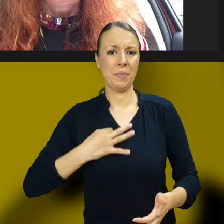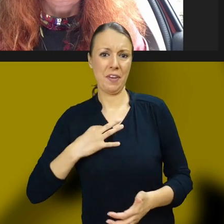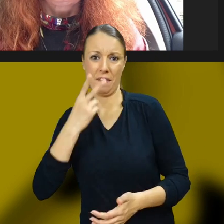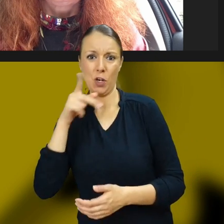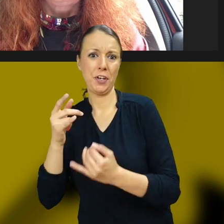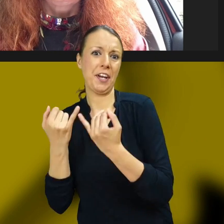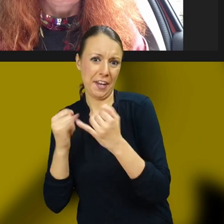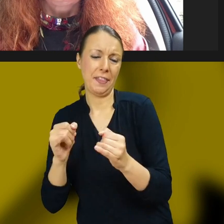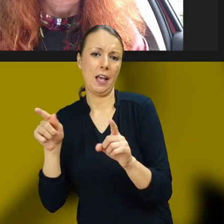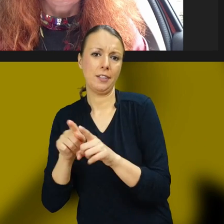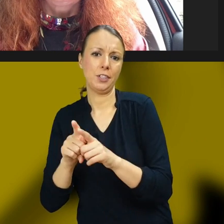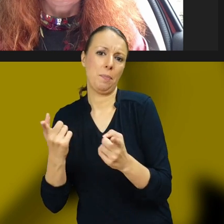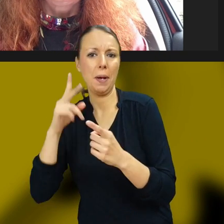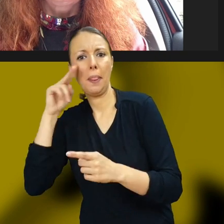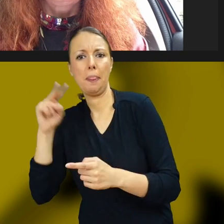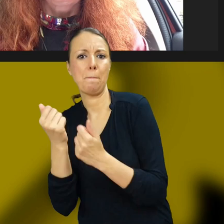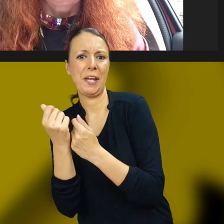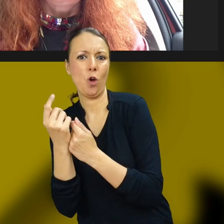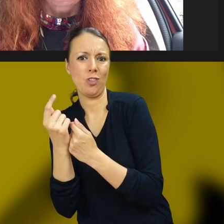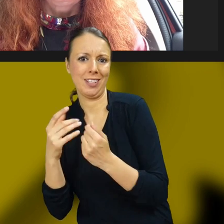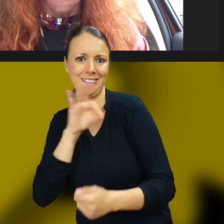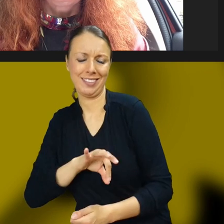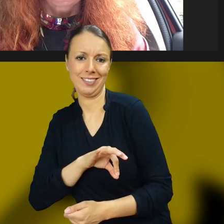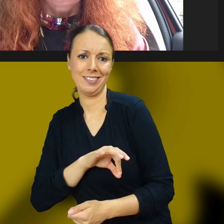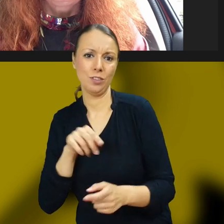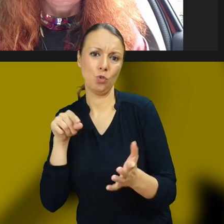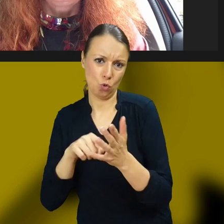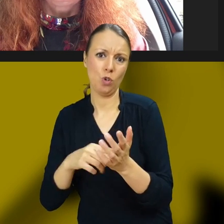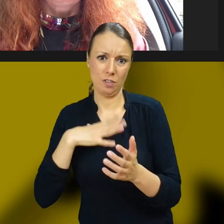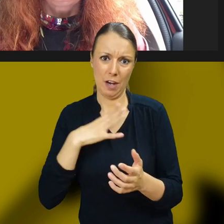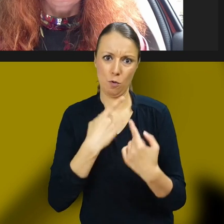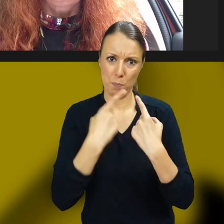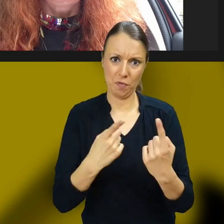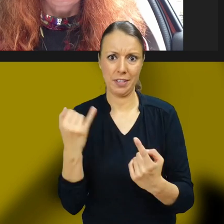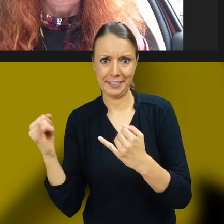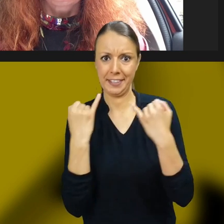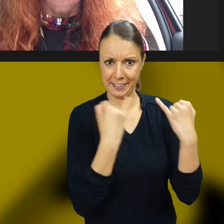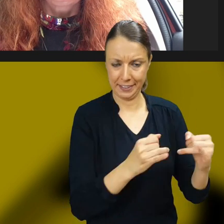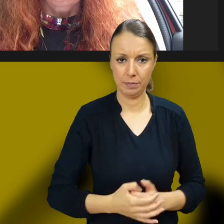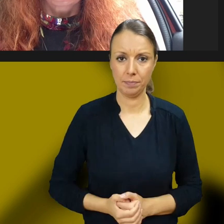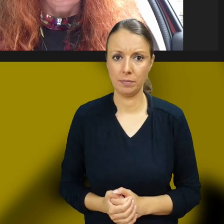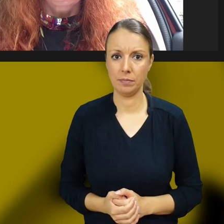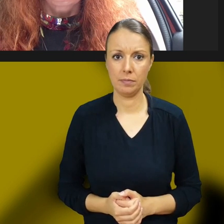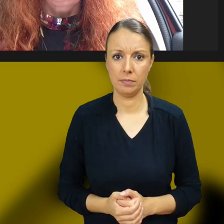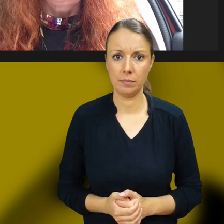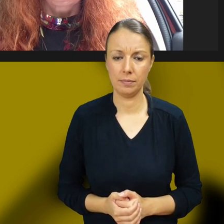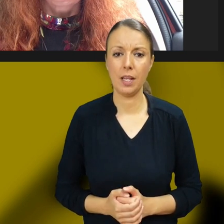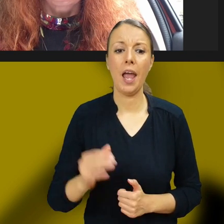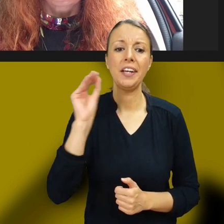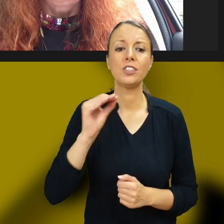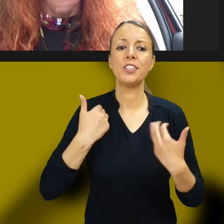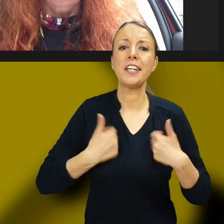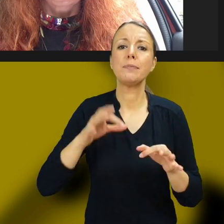tym mam takie pytanie, czy nie wchodząc jeszcze w te szczegółowe bolączki i